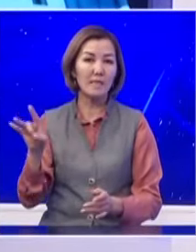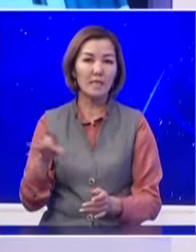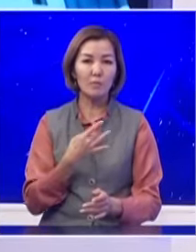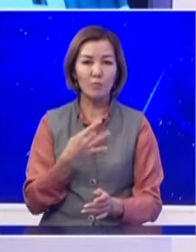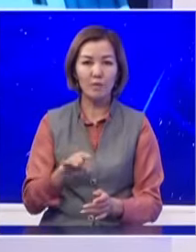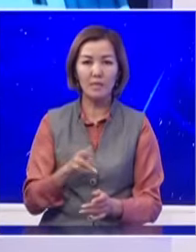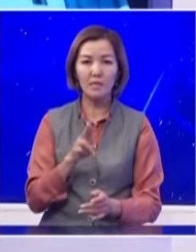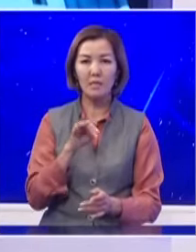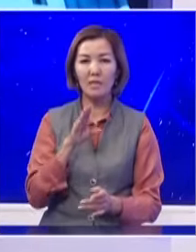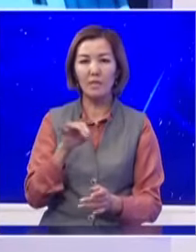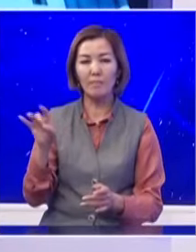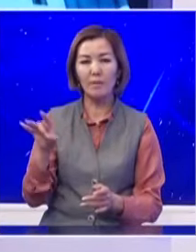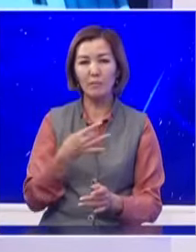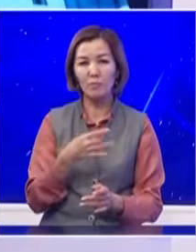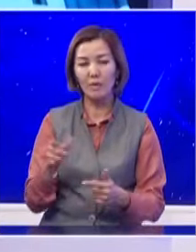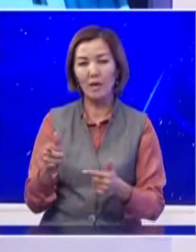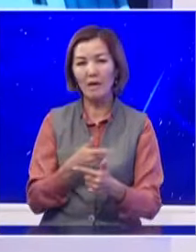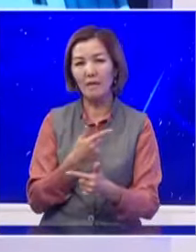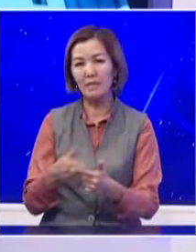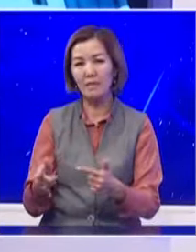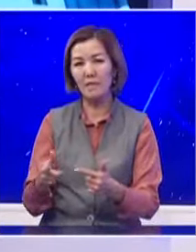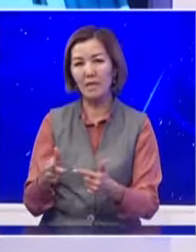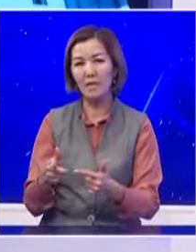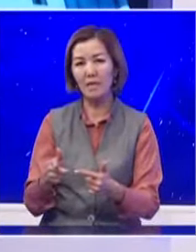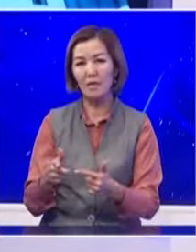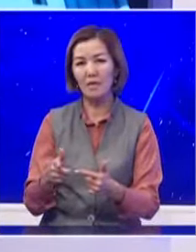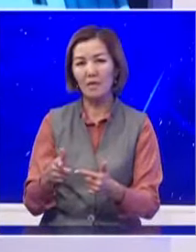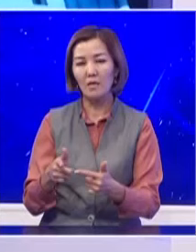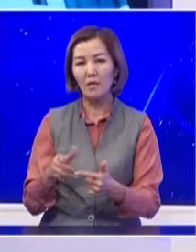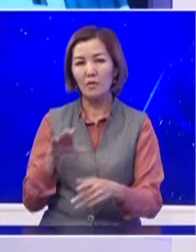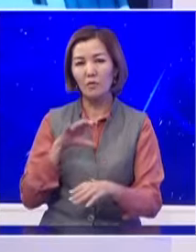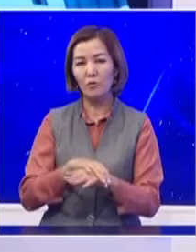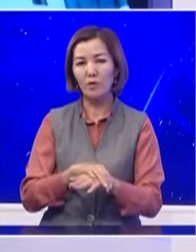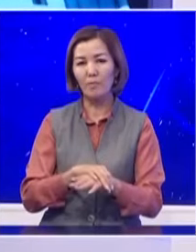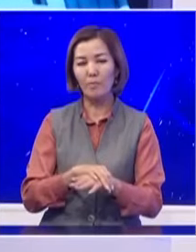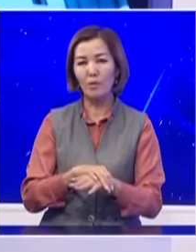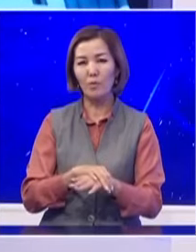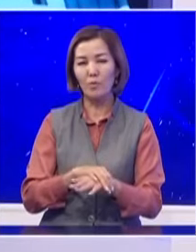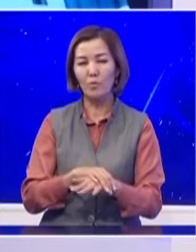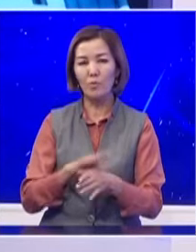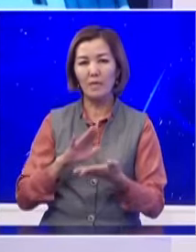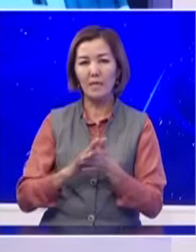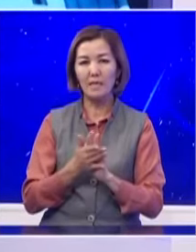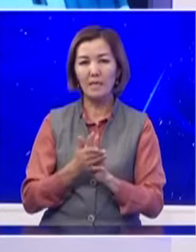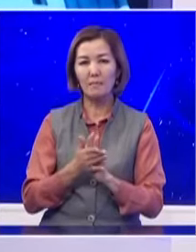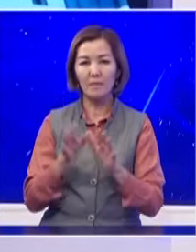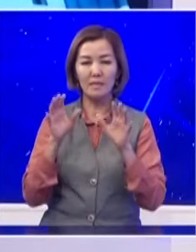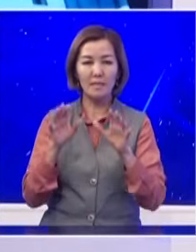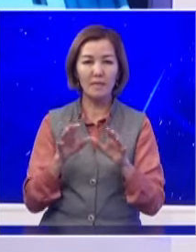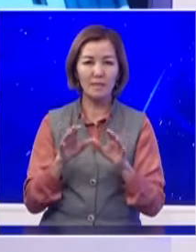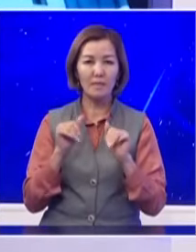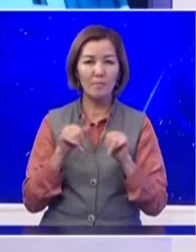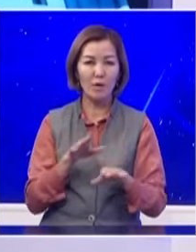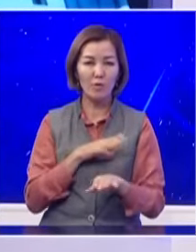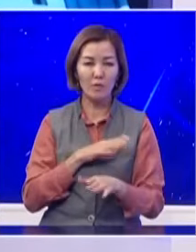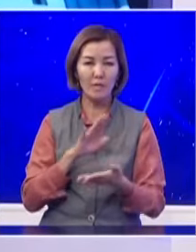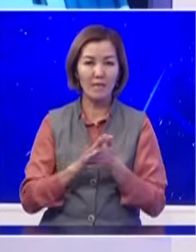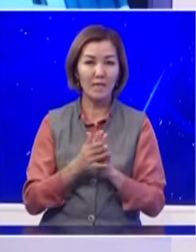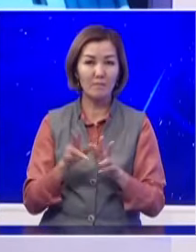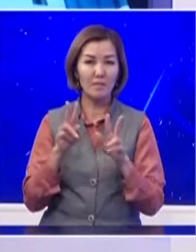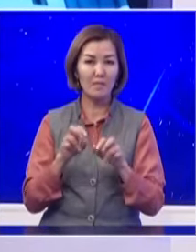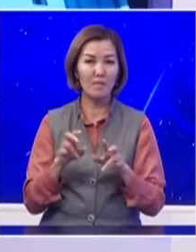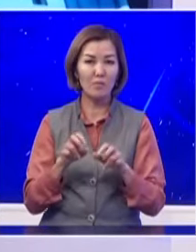Қазақстан Республикасы мен Кипр Республикасы арасындағы ұстап беру жөніндегі шартты ратификациялау туралы заңды мақұлдады. Келісім шартта іздеуде